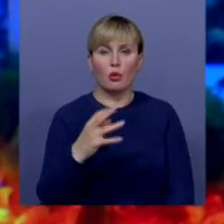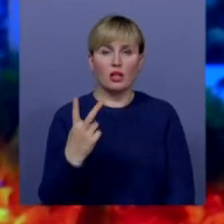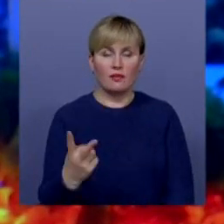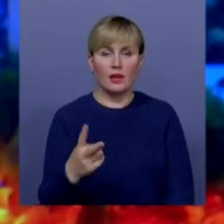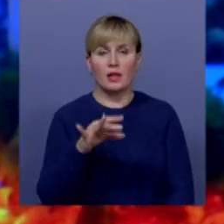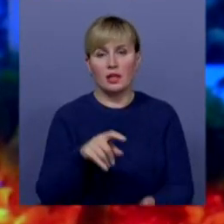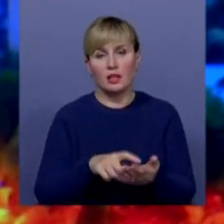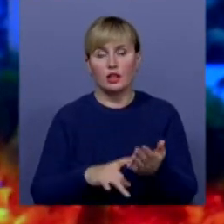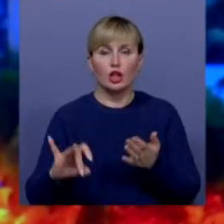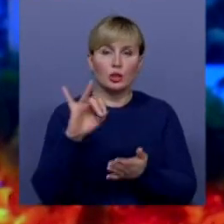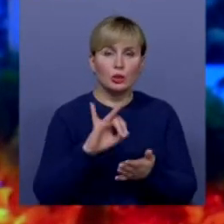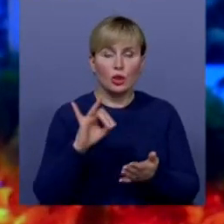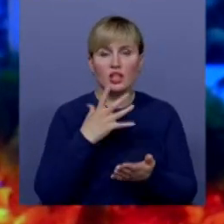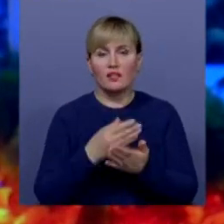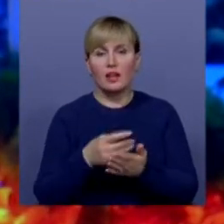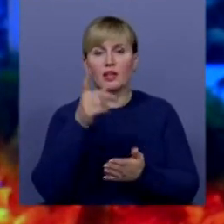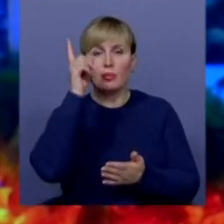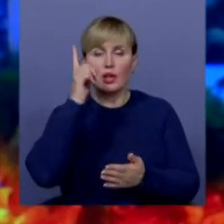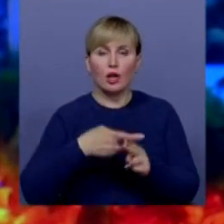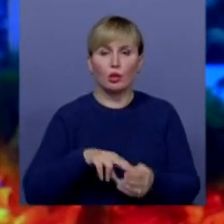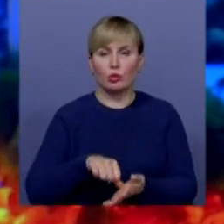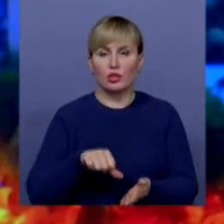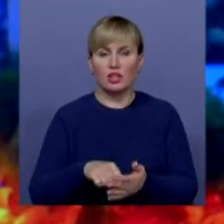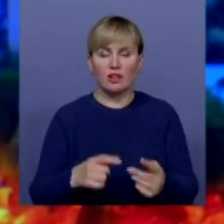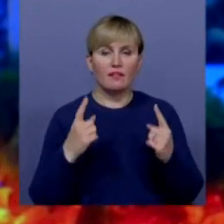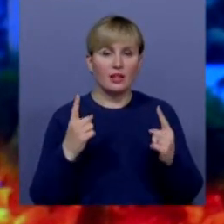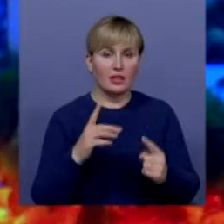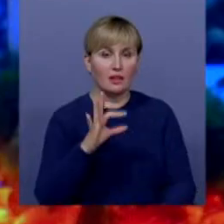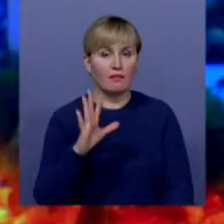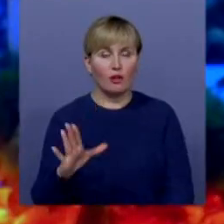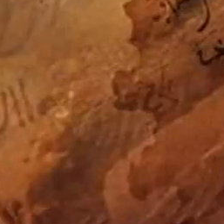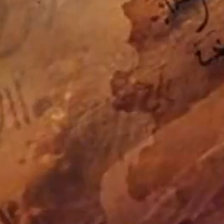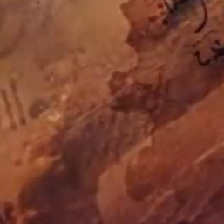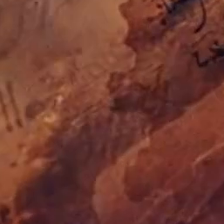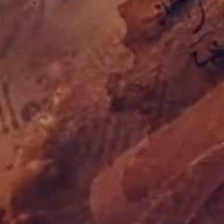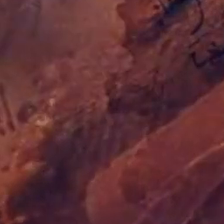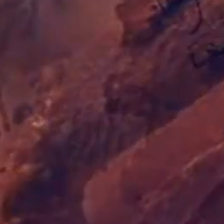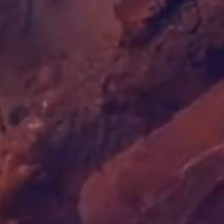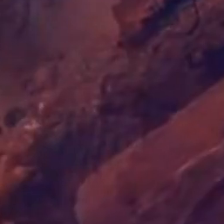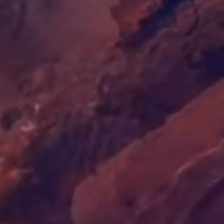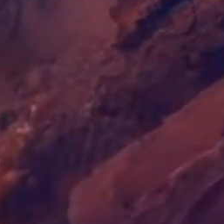и делитесь историями своих предков, которые участвовали в Великой Отечественной войне.